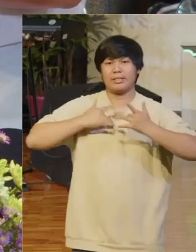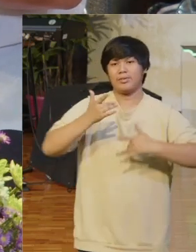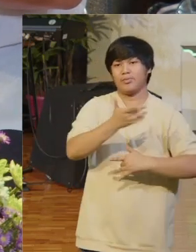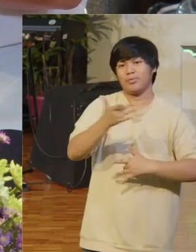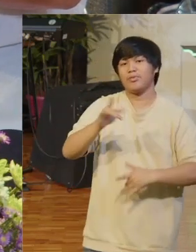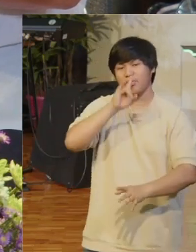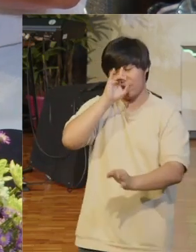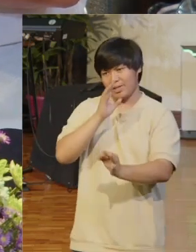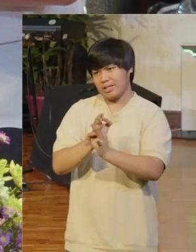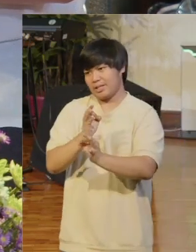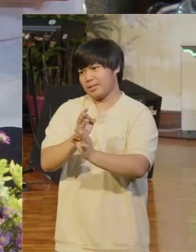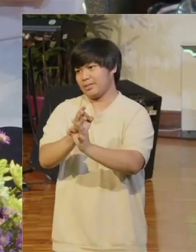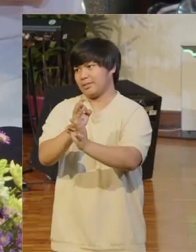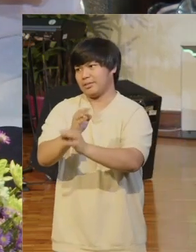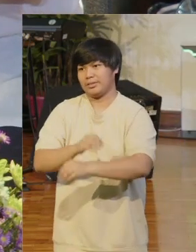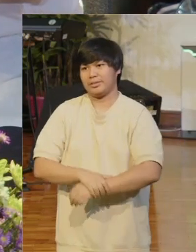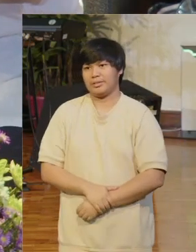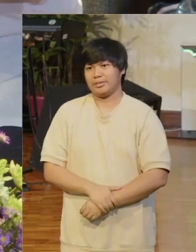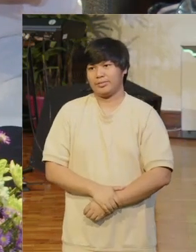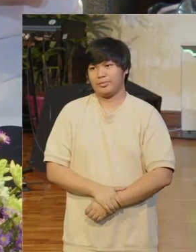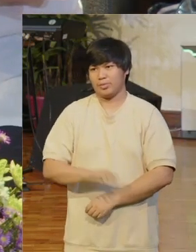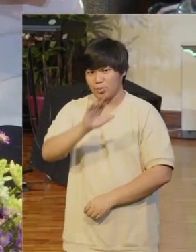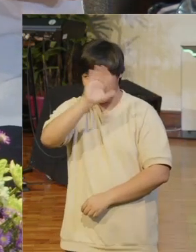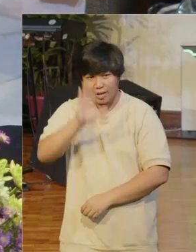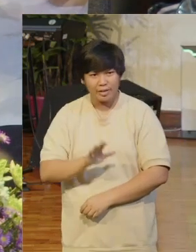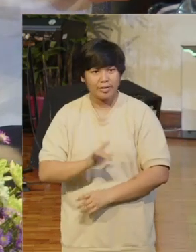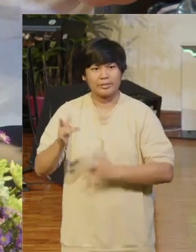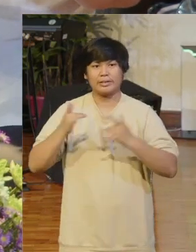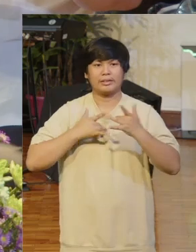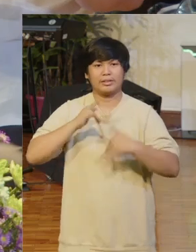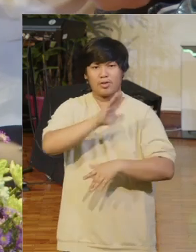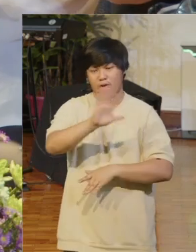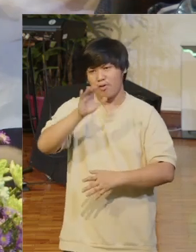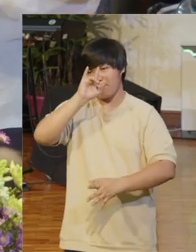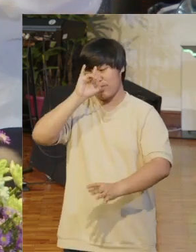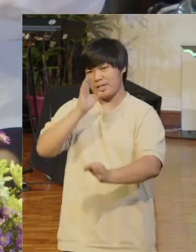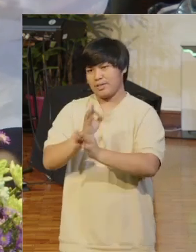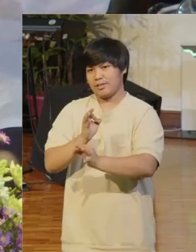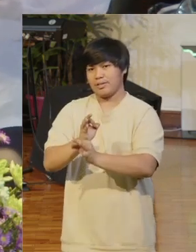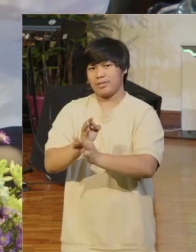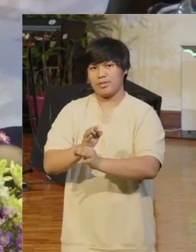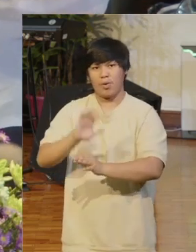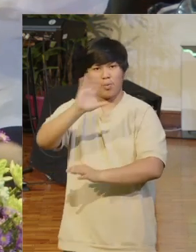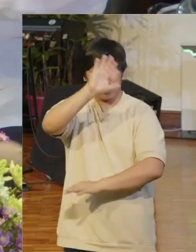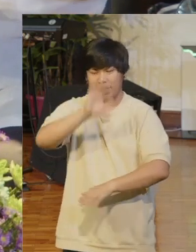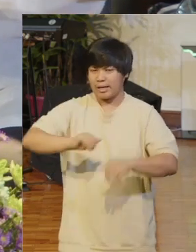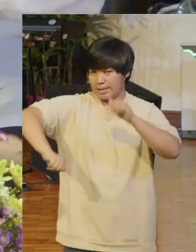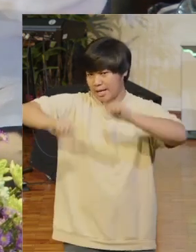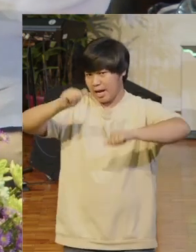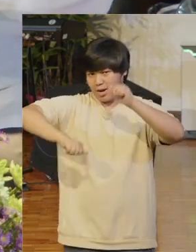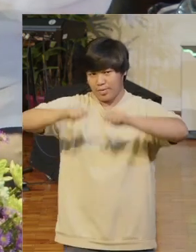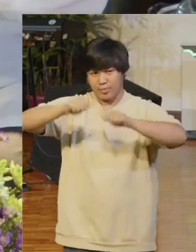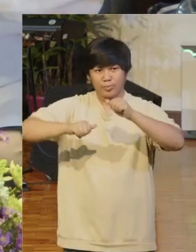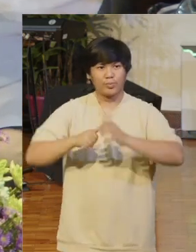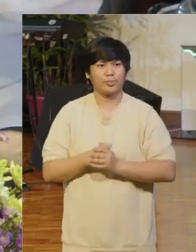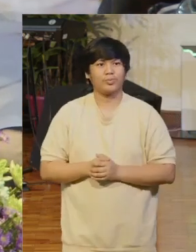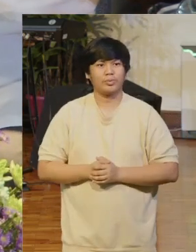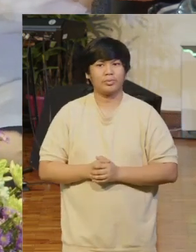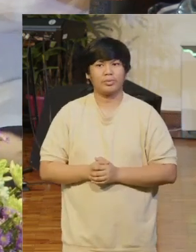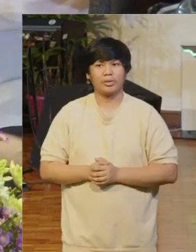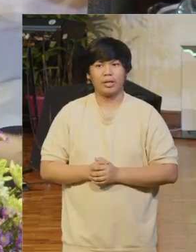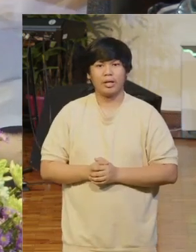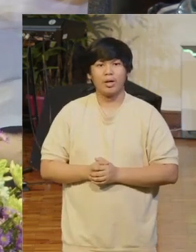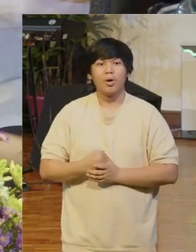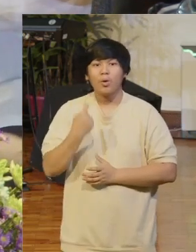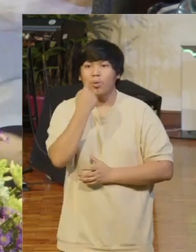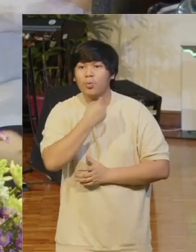kaligtasan. Mga kapatid, tiyak na. Kaya nga sabi niya sa verse 31 to 34, marami siyang argument. Sino ba